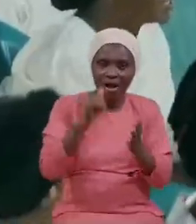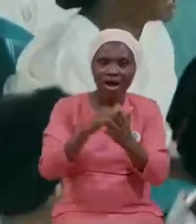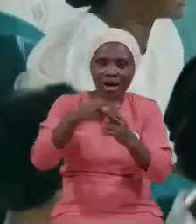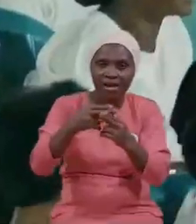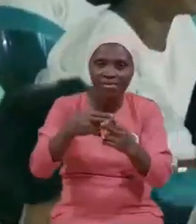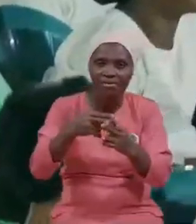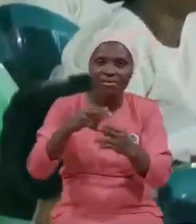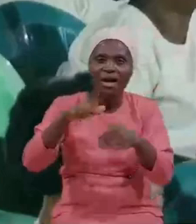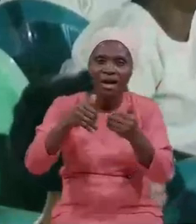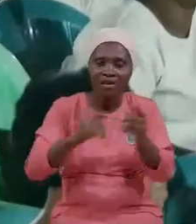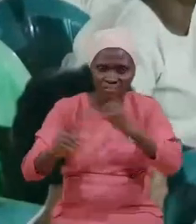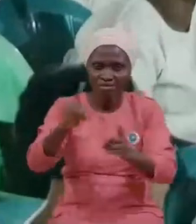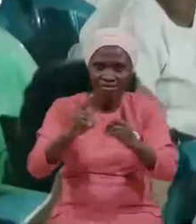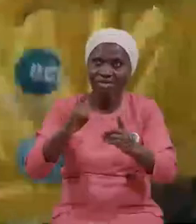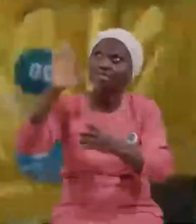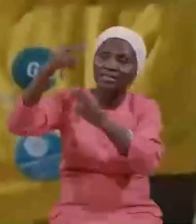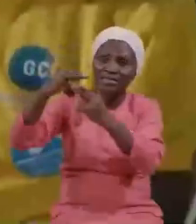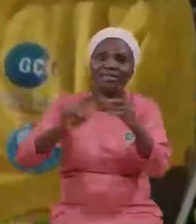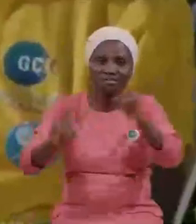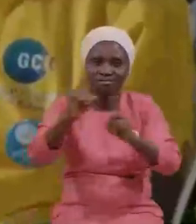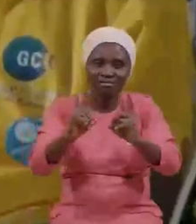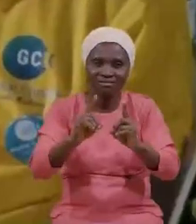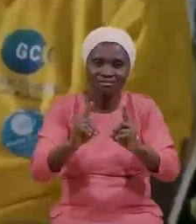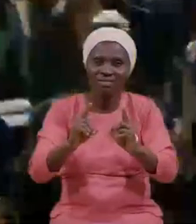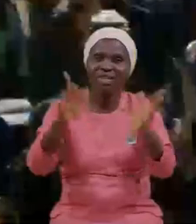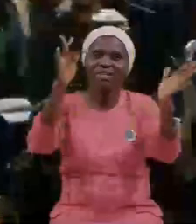J'ai dit, crie son nom.